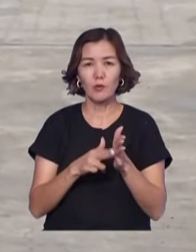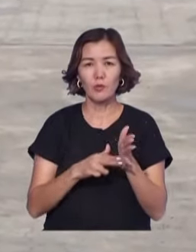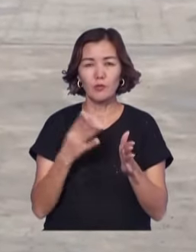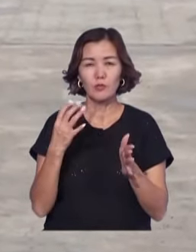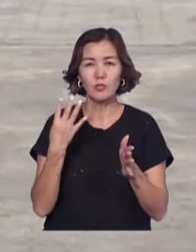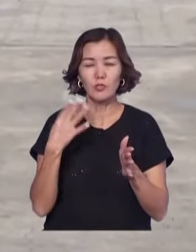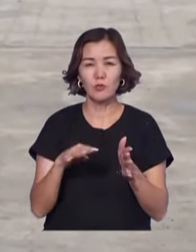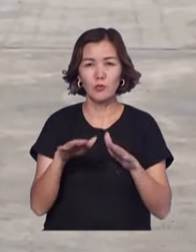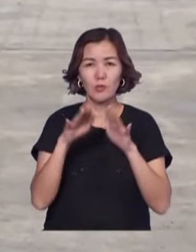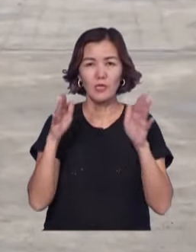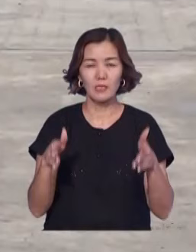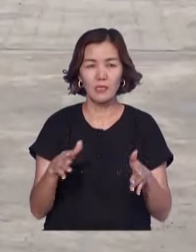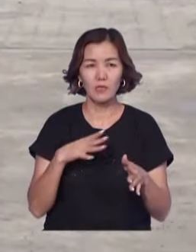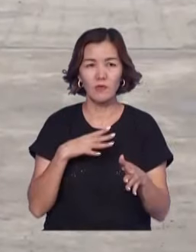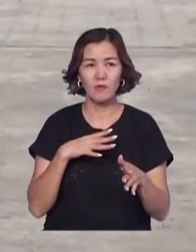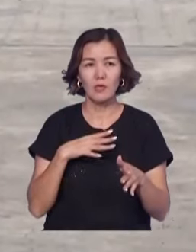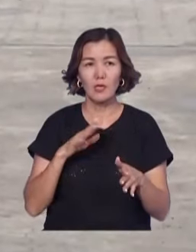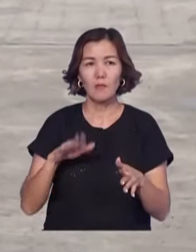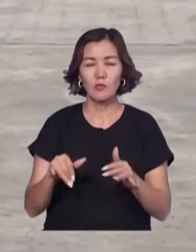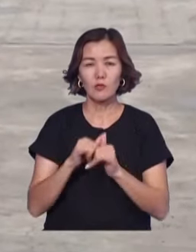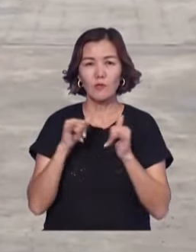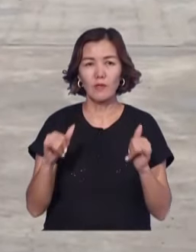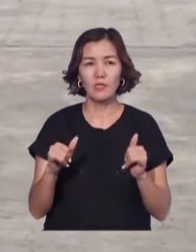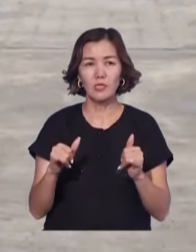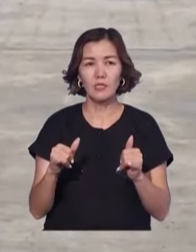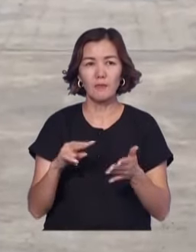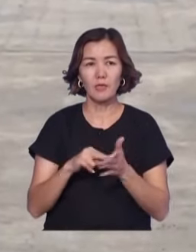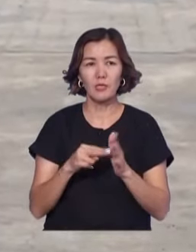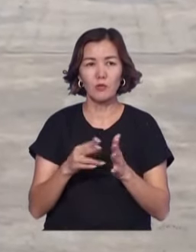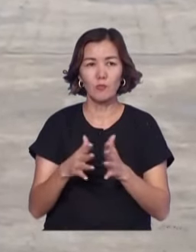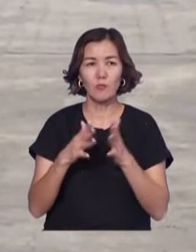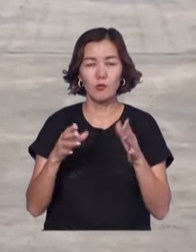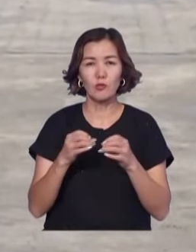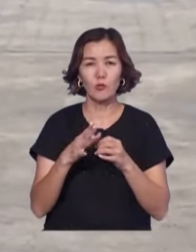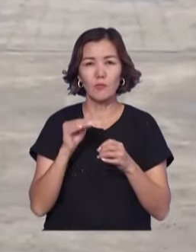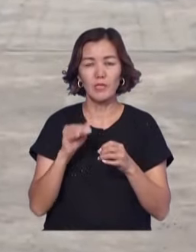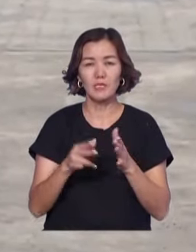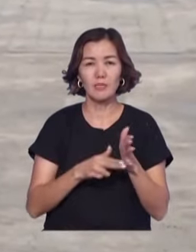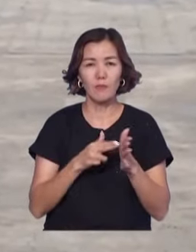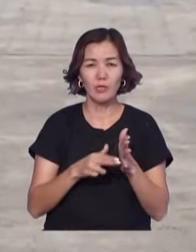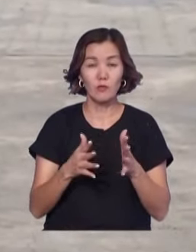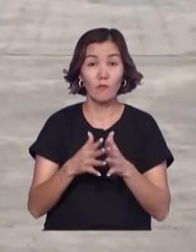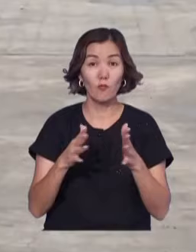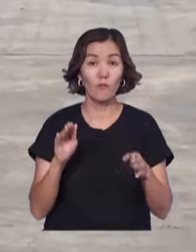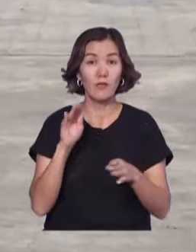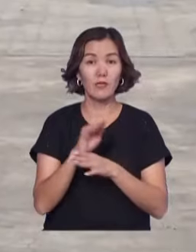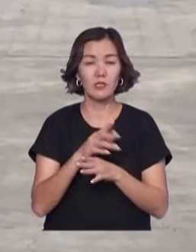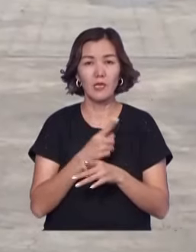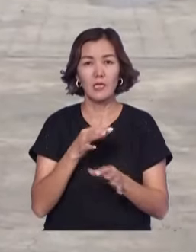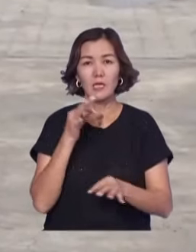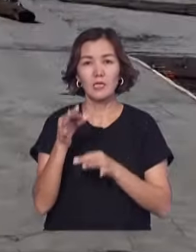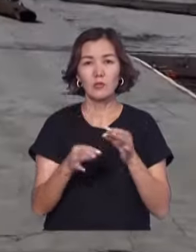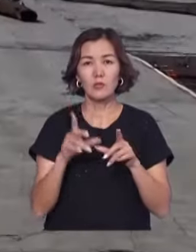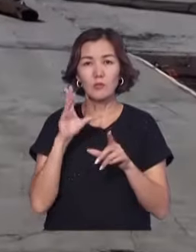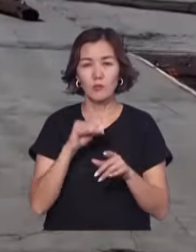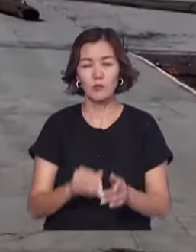440 контейнеров 40-футовых. После увеличения площадки мы планируем, что это увеличится до 15 поездов в сутки, мы сможем